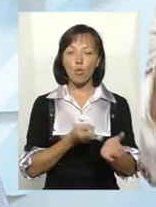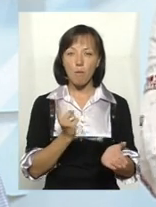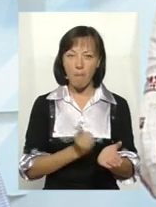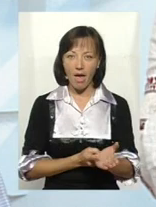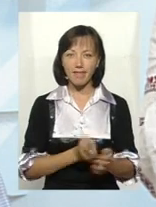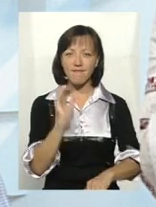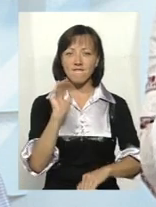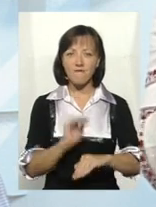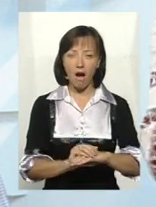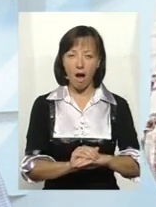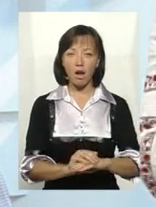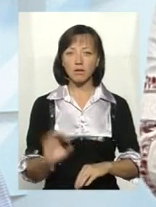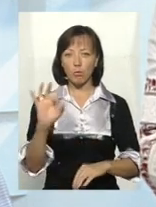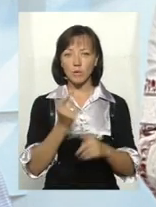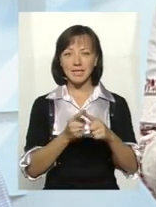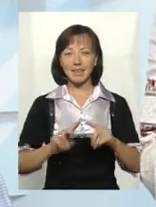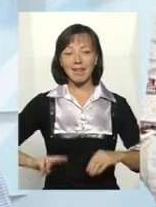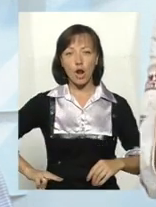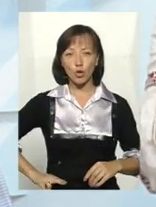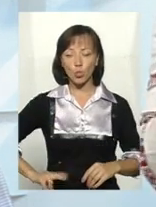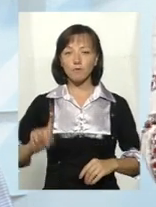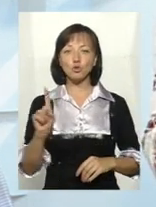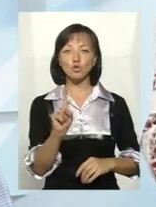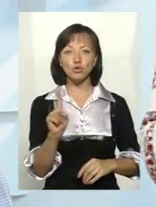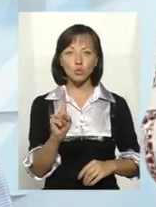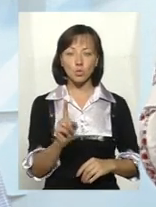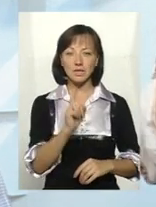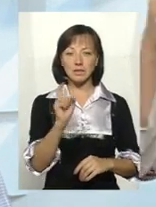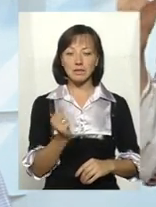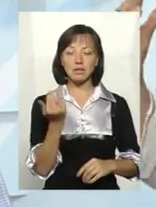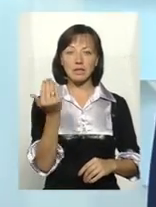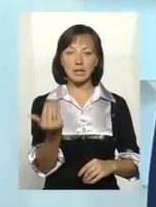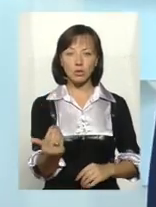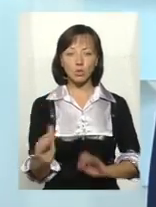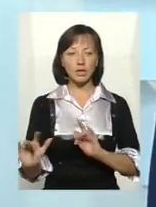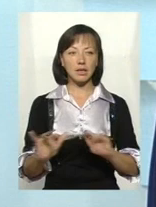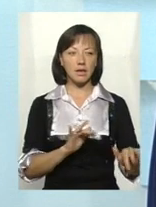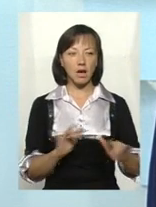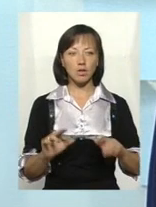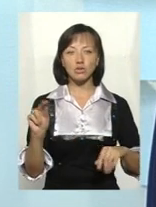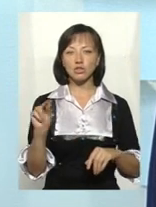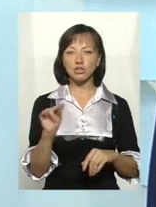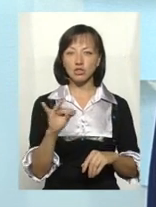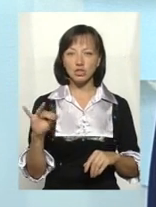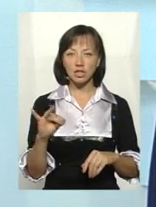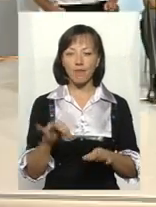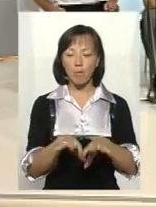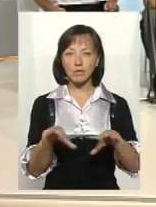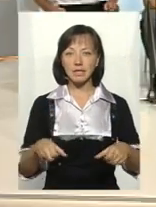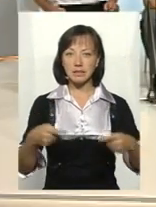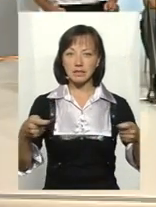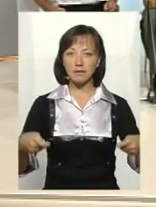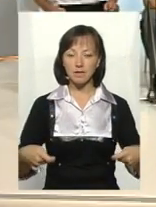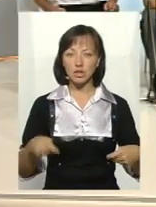аргументи, факти з приводу цих директорів, що за їхньої діяльності, чи на посаді завідувачів, чи